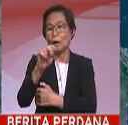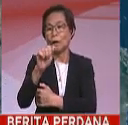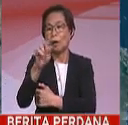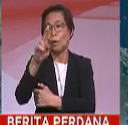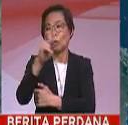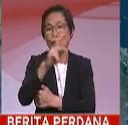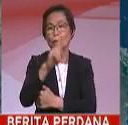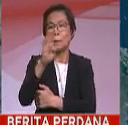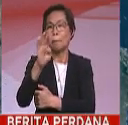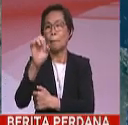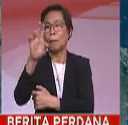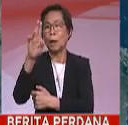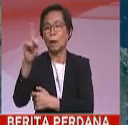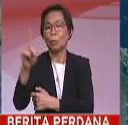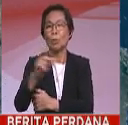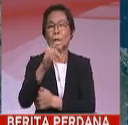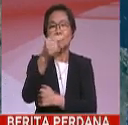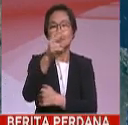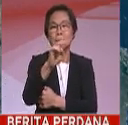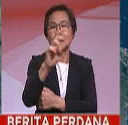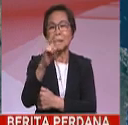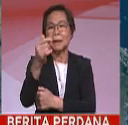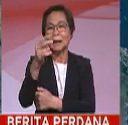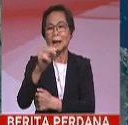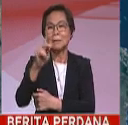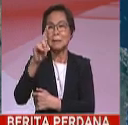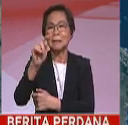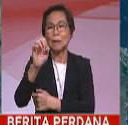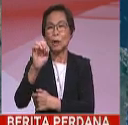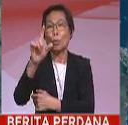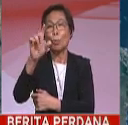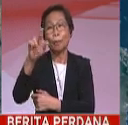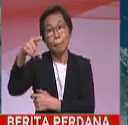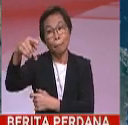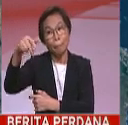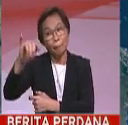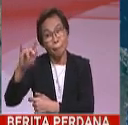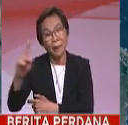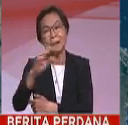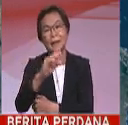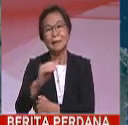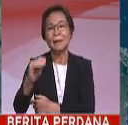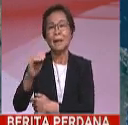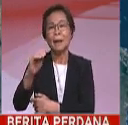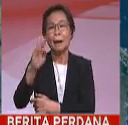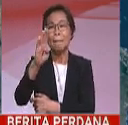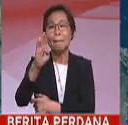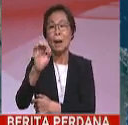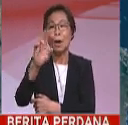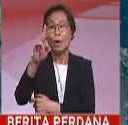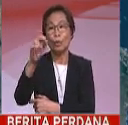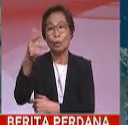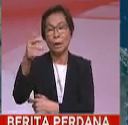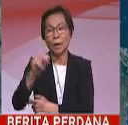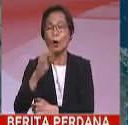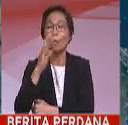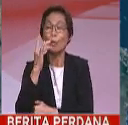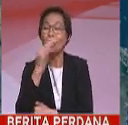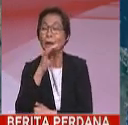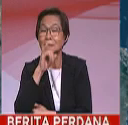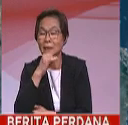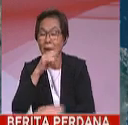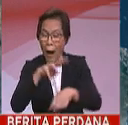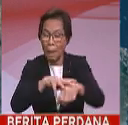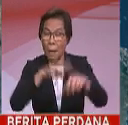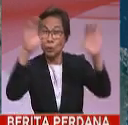Belud, Sandakan, Telupit, Beluran dan Kudat serta amaran cuaca peringkat buruk di kawasan yang bertanda jingga dan